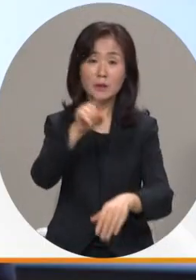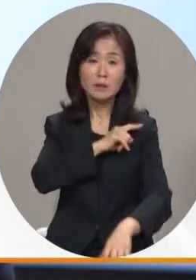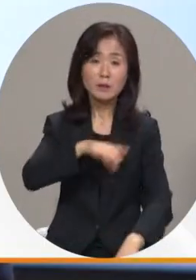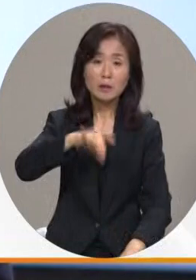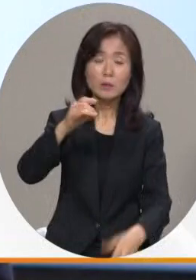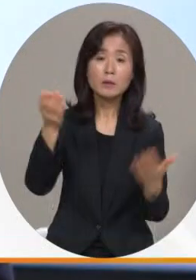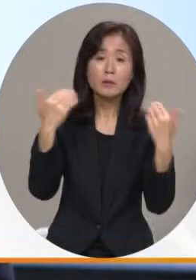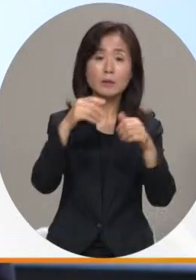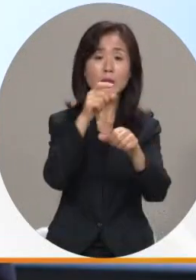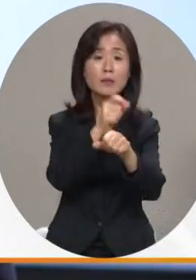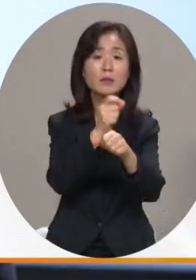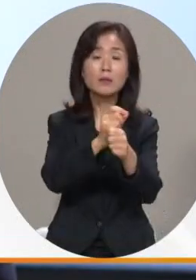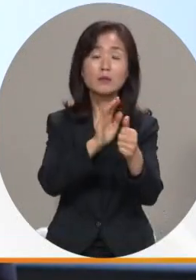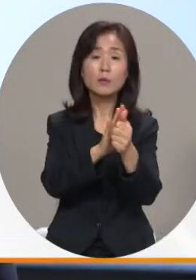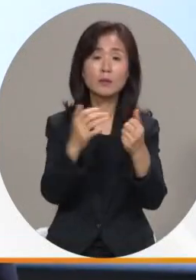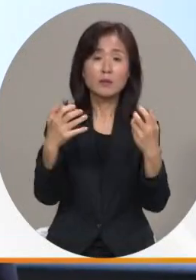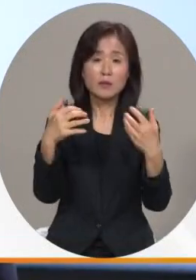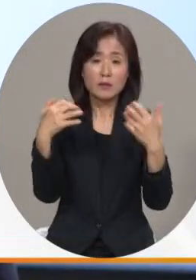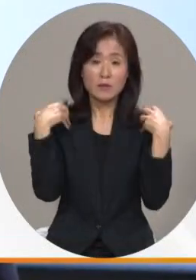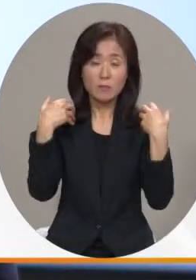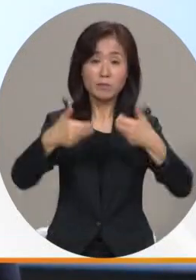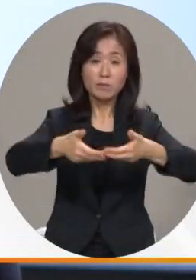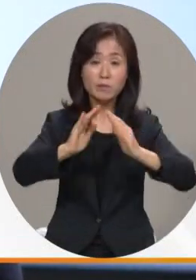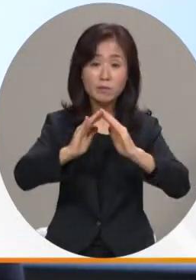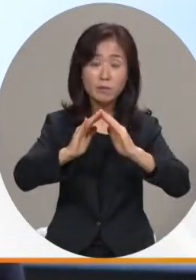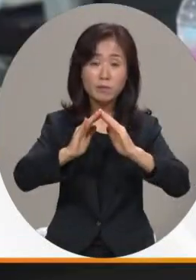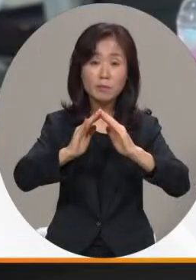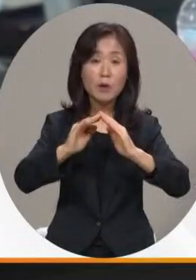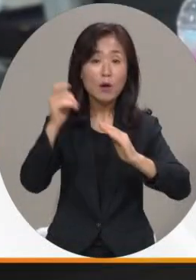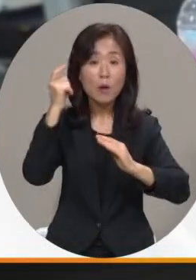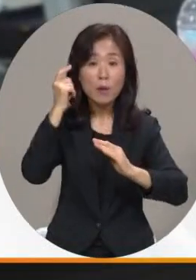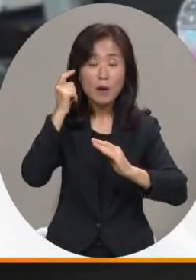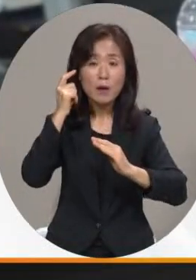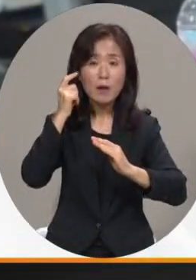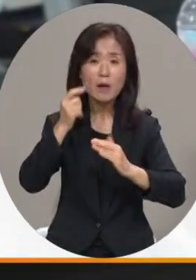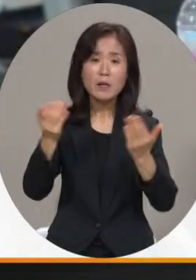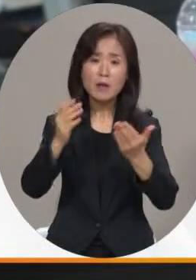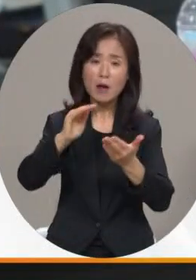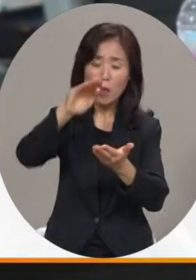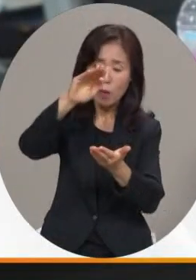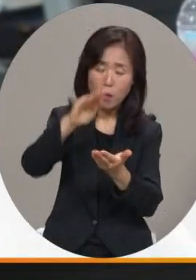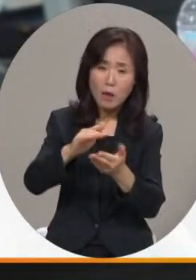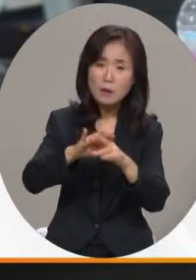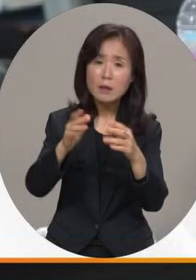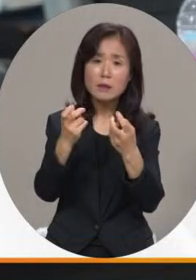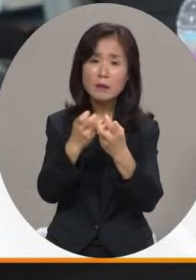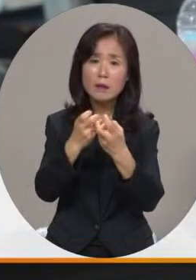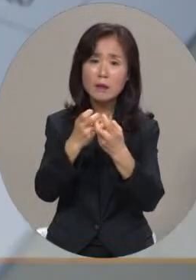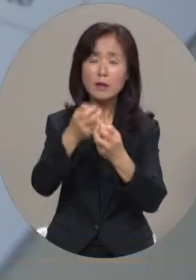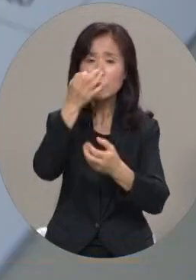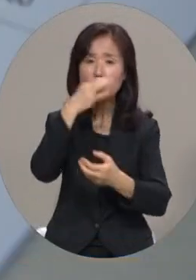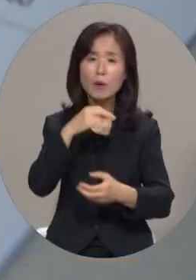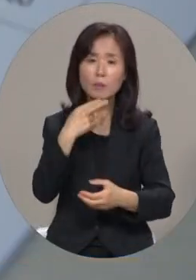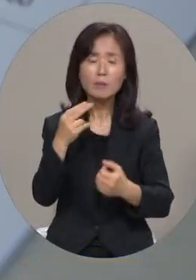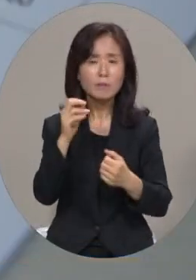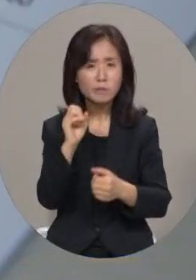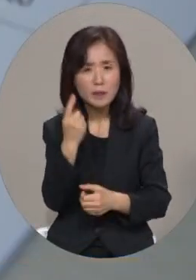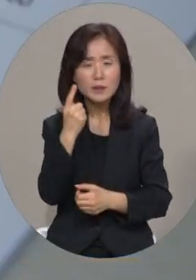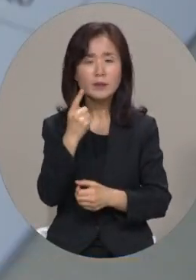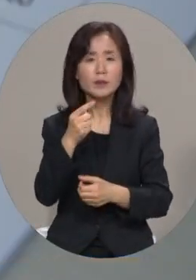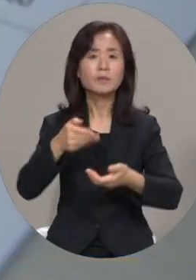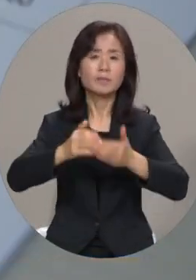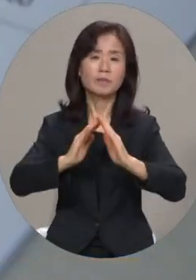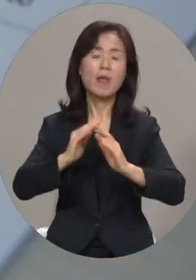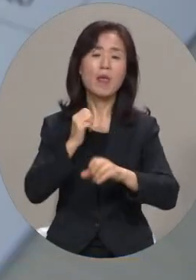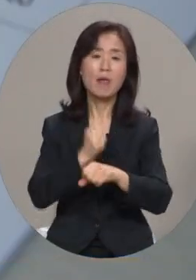행정 지원청을 설립하겠다고 나선 것도 기존의 업무 경감 대책이 큰 효과를 거두지 못했다는 반성의 섭입니다